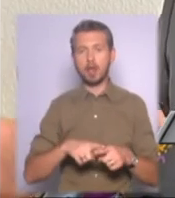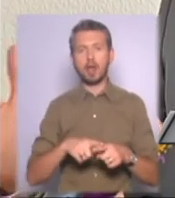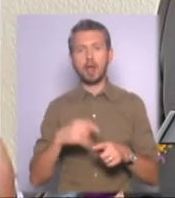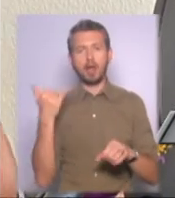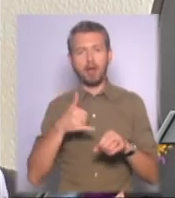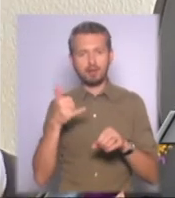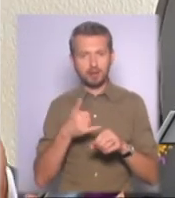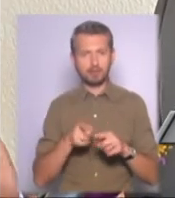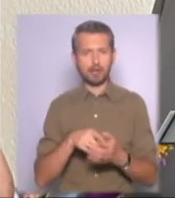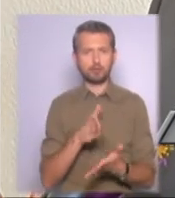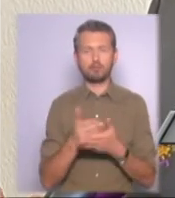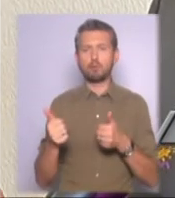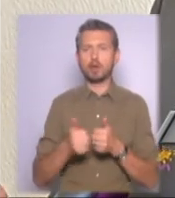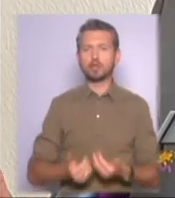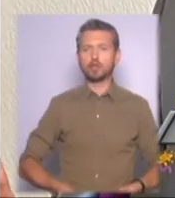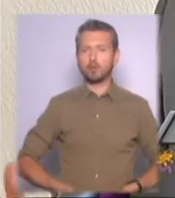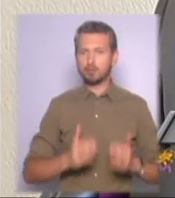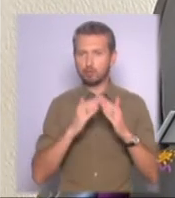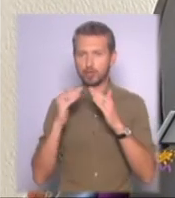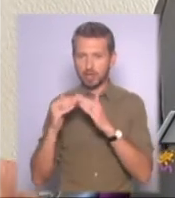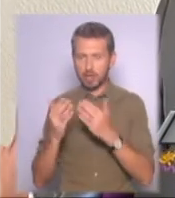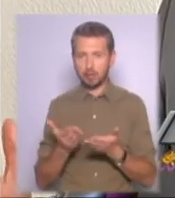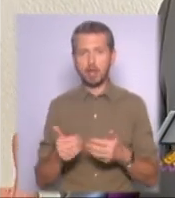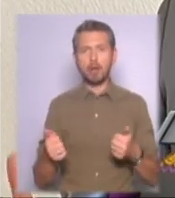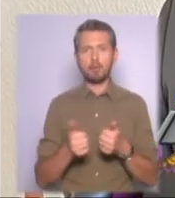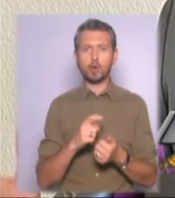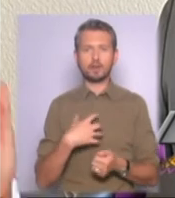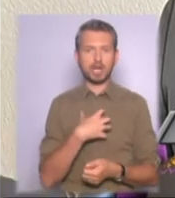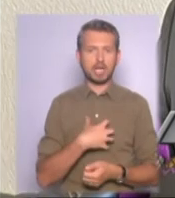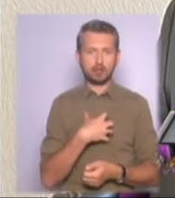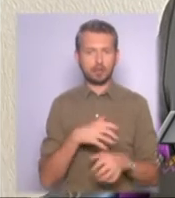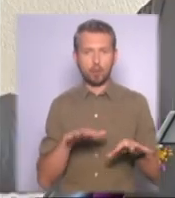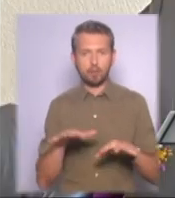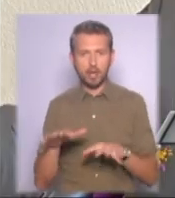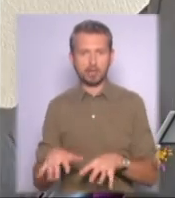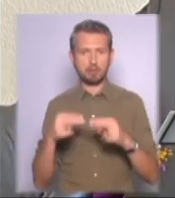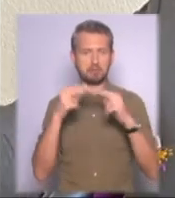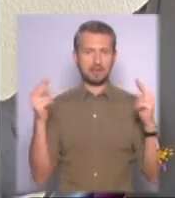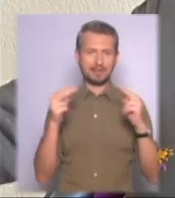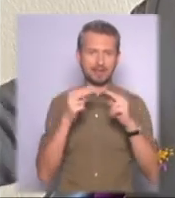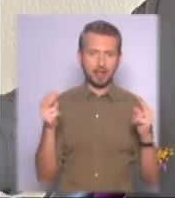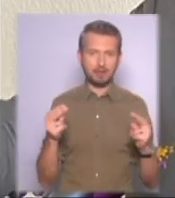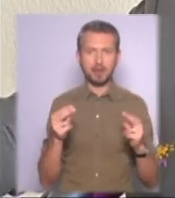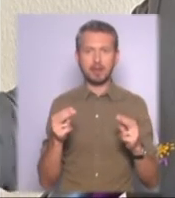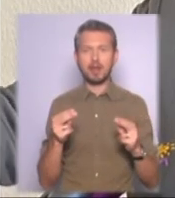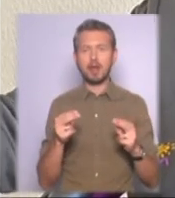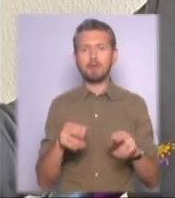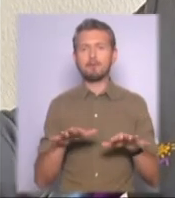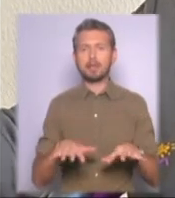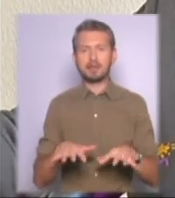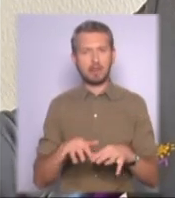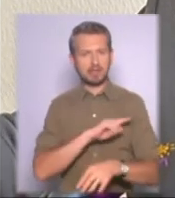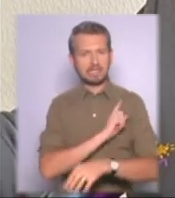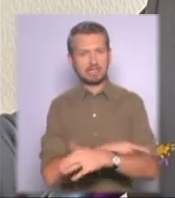які розташовані поряд з житловими будинками, поряд з стратегічними об'єктами, шляхопровідами, в місцях з інтенсивним